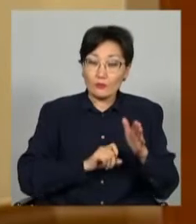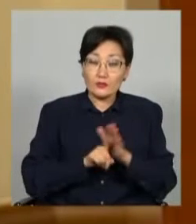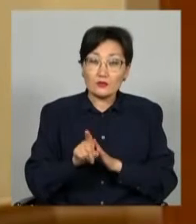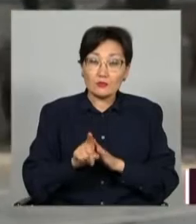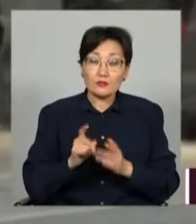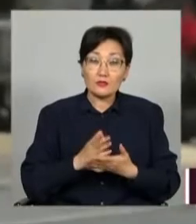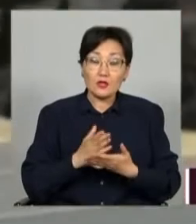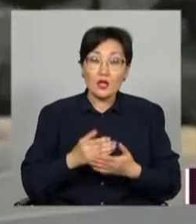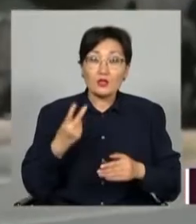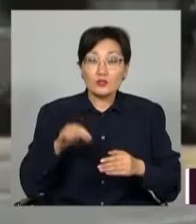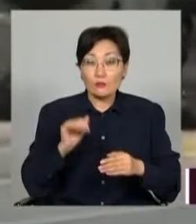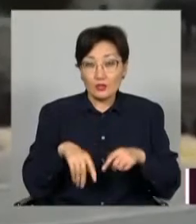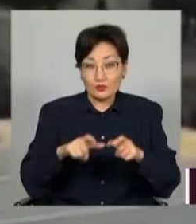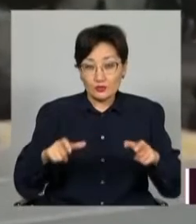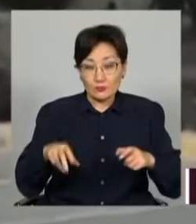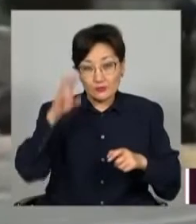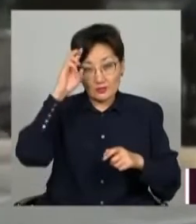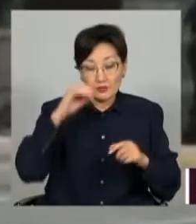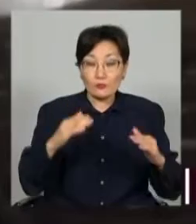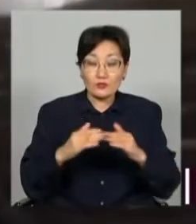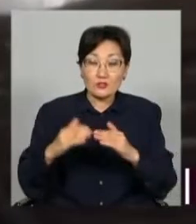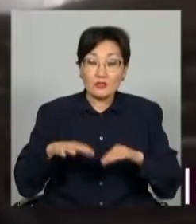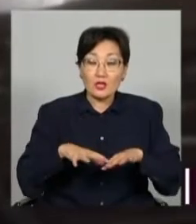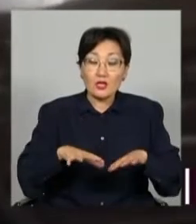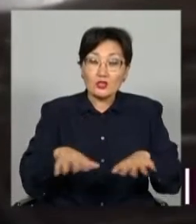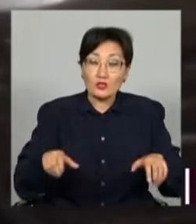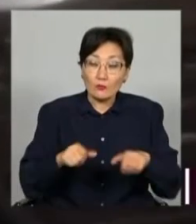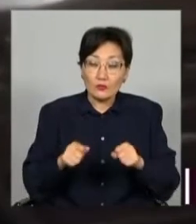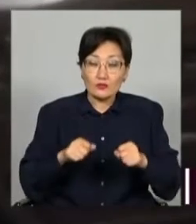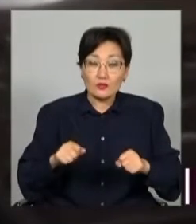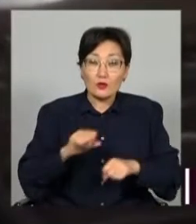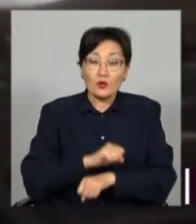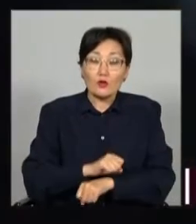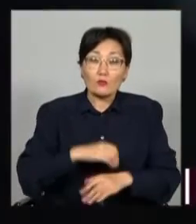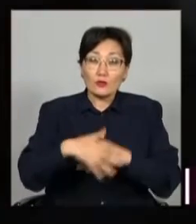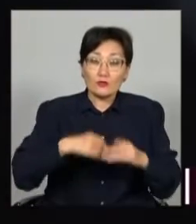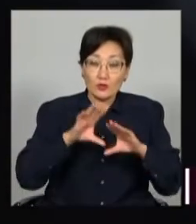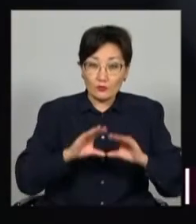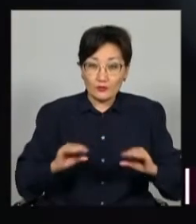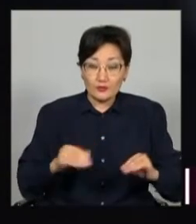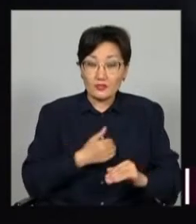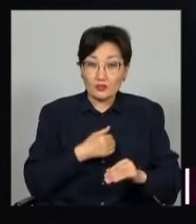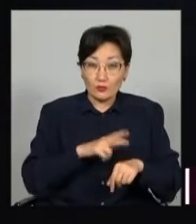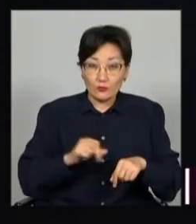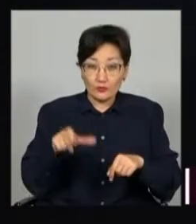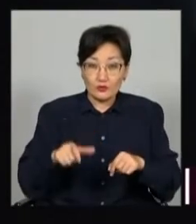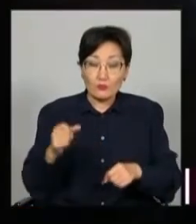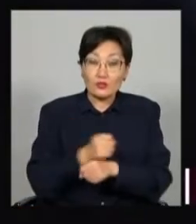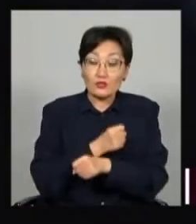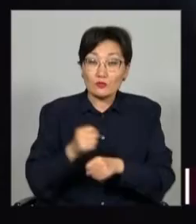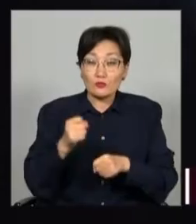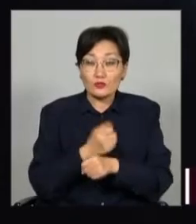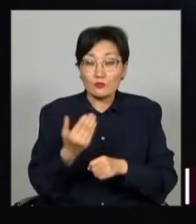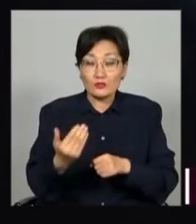танауға кірісті. 20 мыңға жуық адам мемлекеттік нысандарға шабуыл жасады. Дүрбелеңді басуға шыққан құқық қорғау органдары мен әскерилерді соққыға жығып,